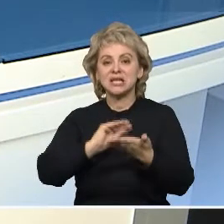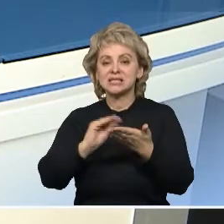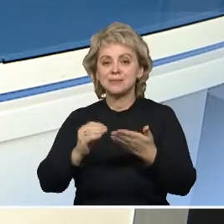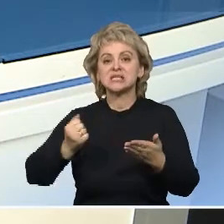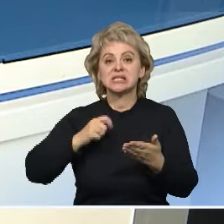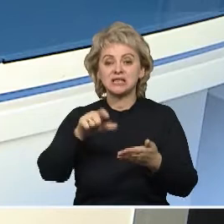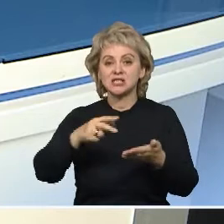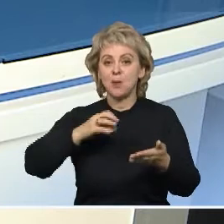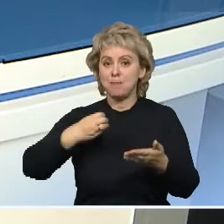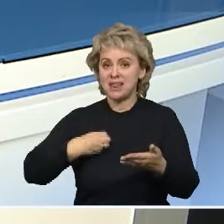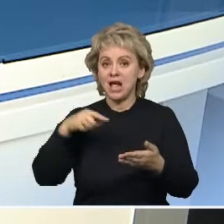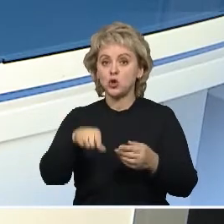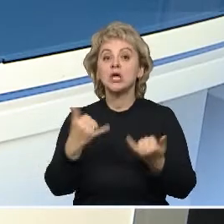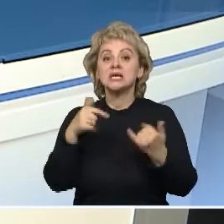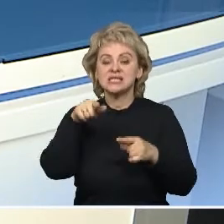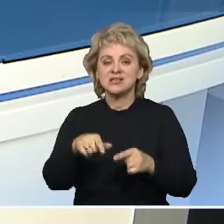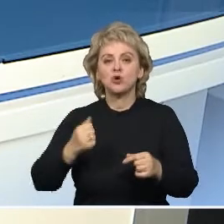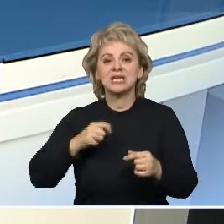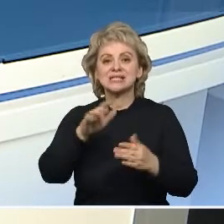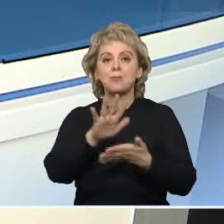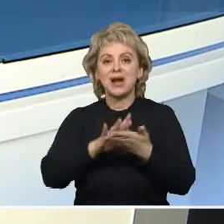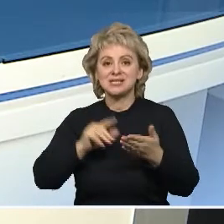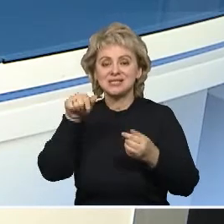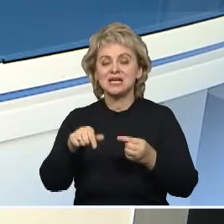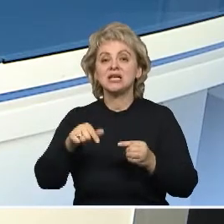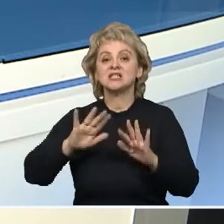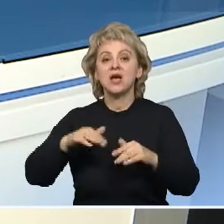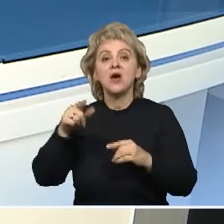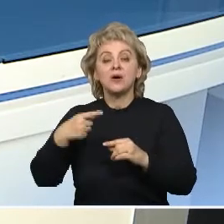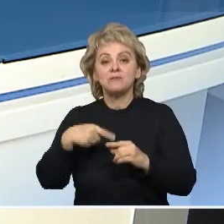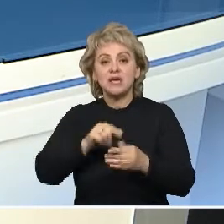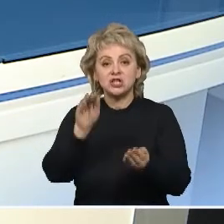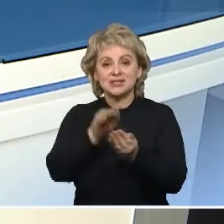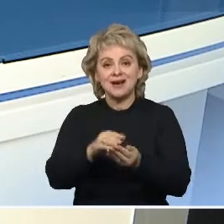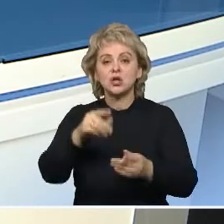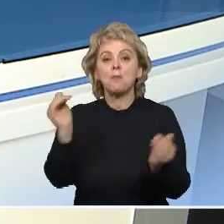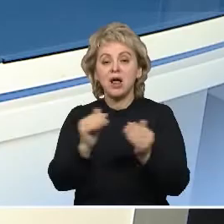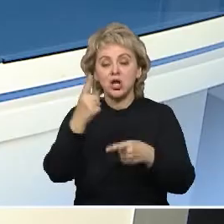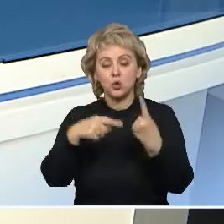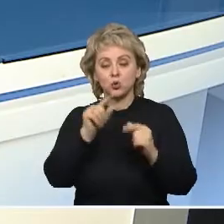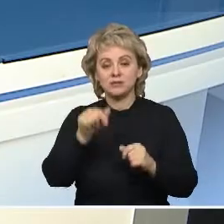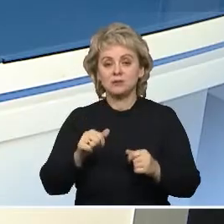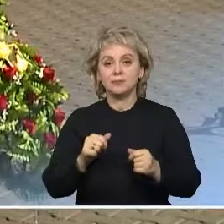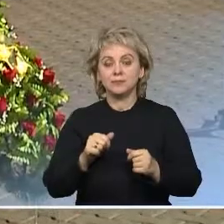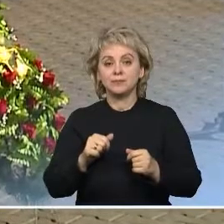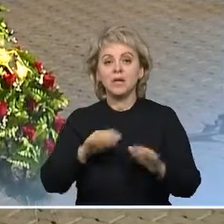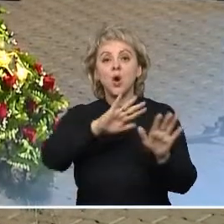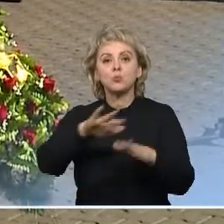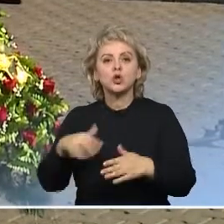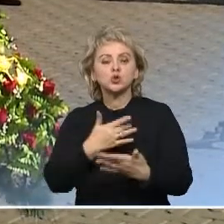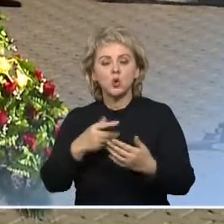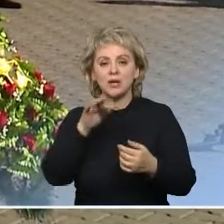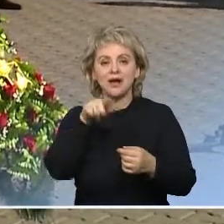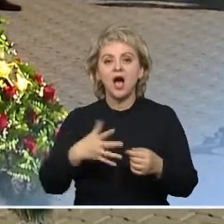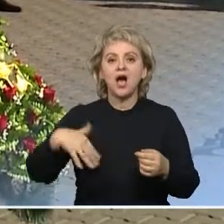записка в солдатском медальоне. И вот сегодня с солдатом простились в Ростове перед захоронением на Малой родине. Прошло столько